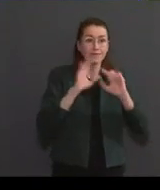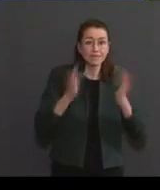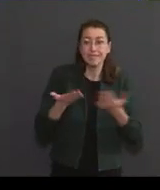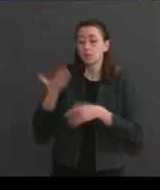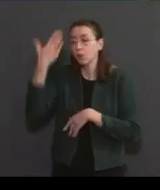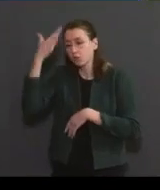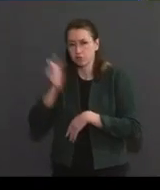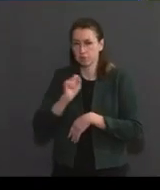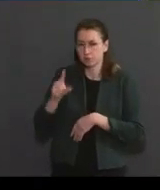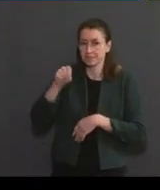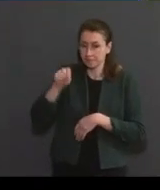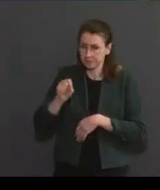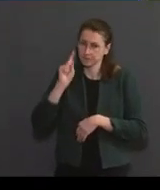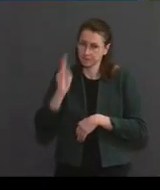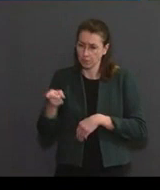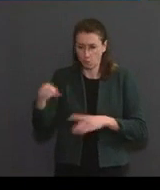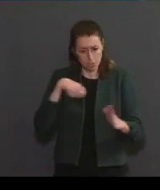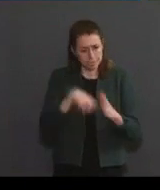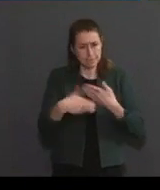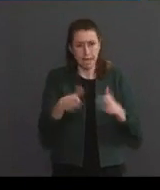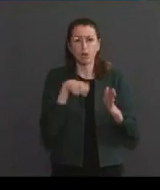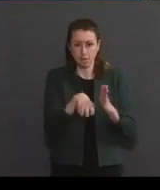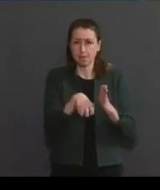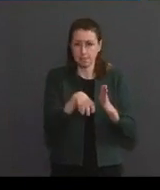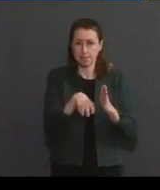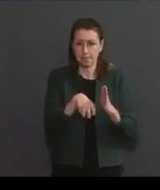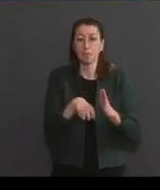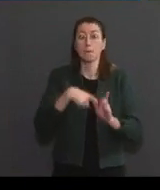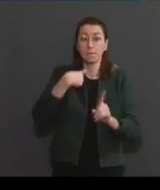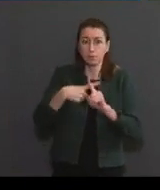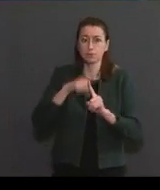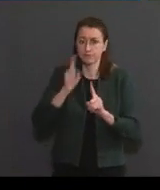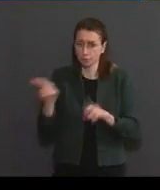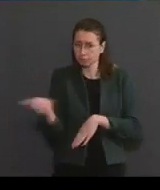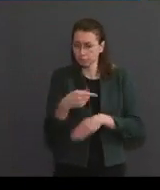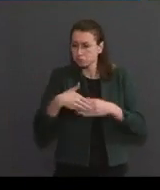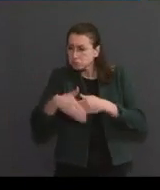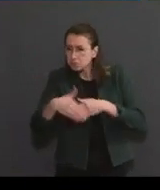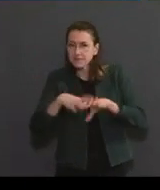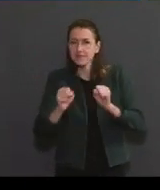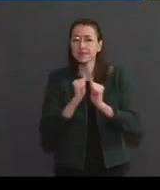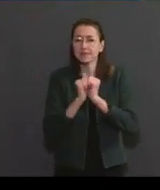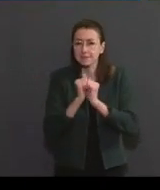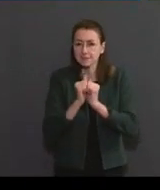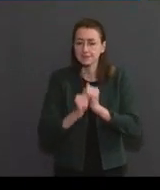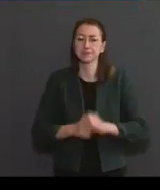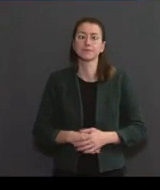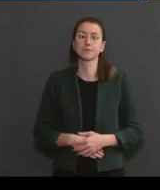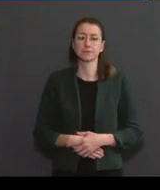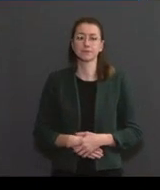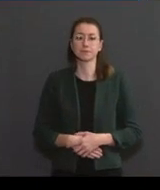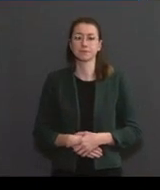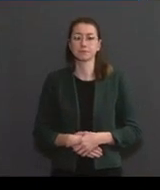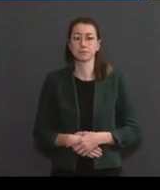se mettre en quarantaine et que l'on doit effectuer un test. L'avantage, c'est que le code qui vous est fourni dans